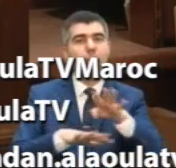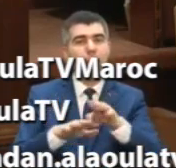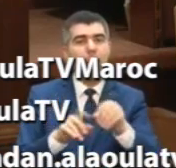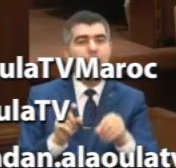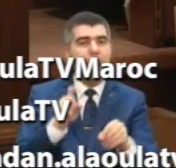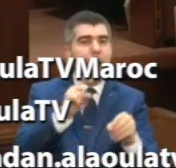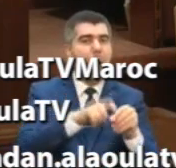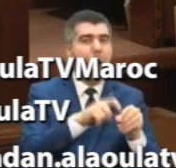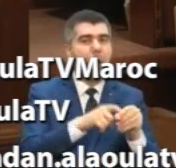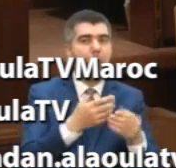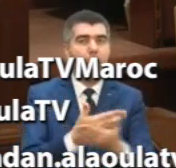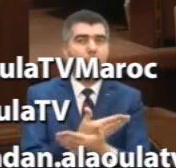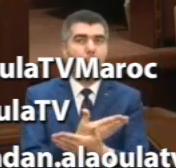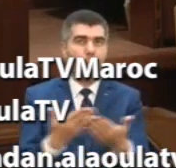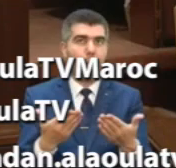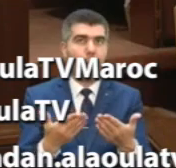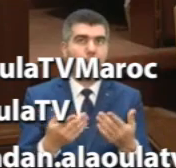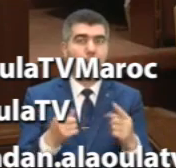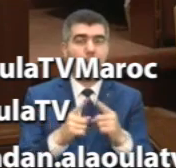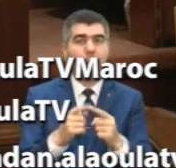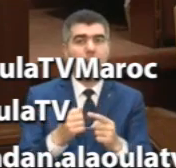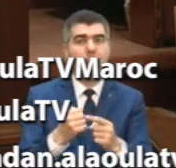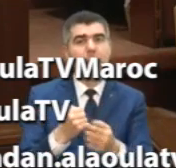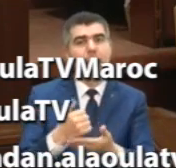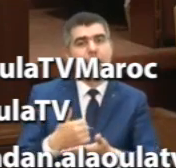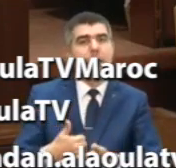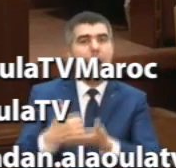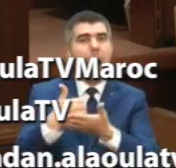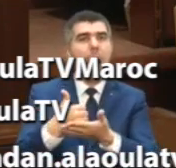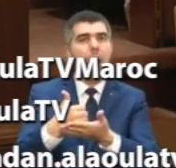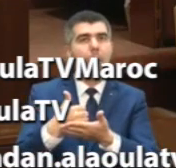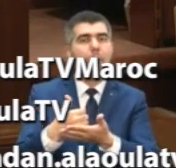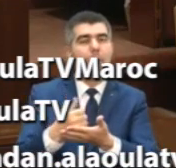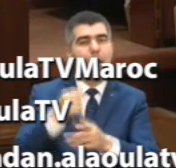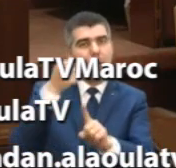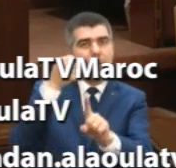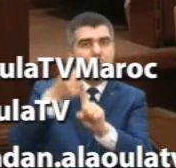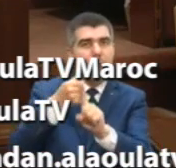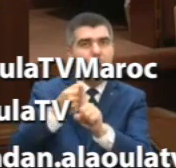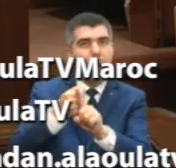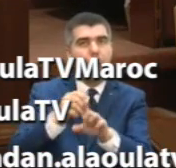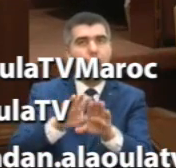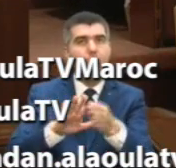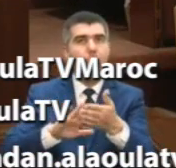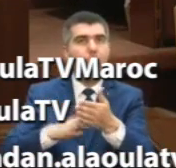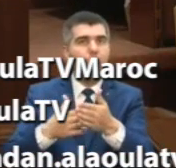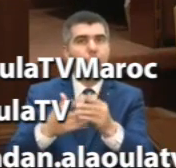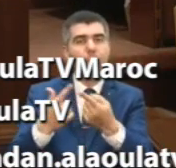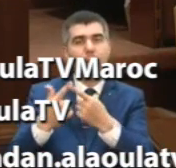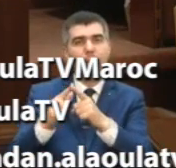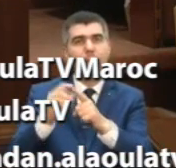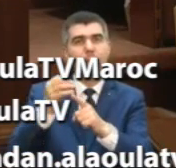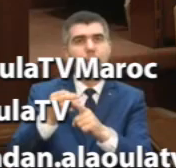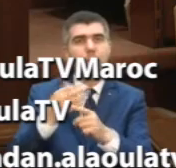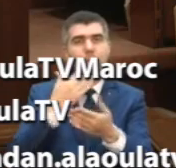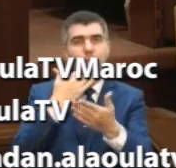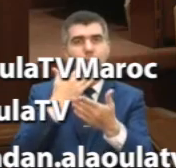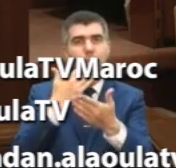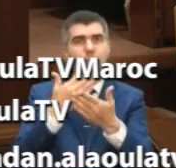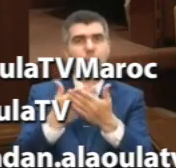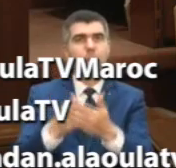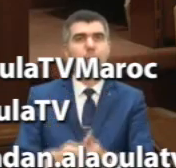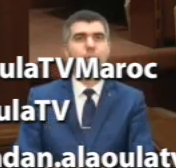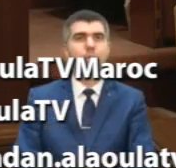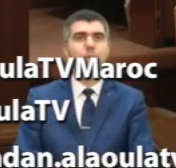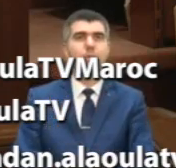النقابية يشكل دعامة أساسية لإنجاز الإصلاحات الكبرى المتعلقة بالإدارة وتطوير. شكرا. شكرا.